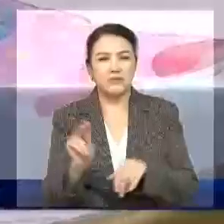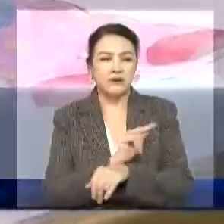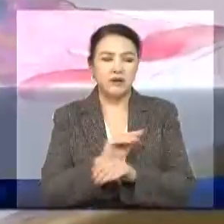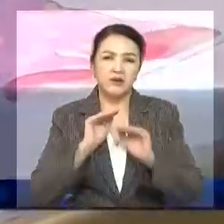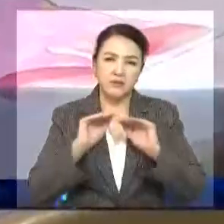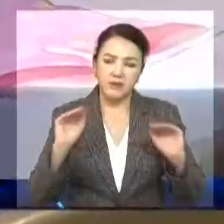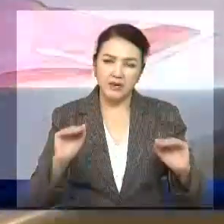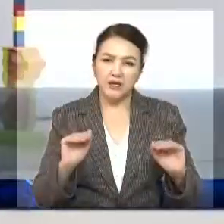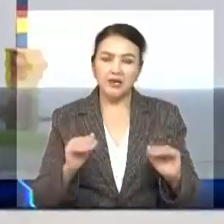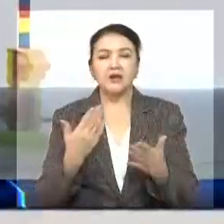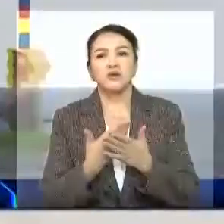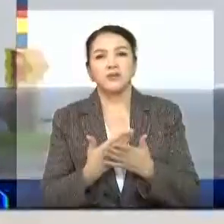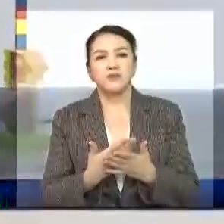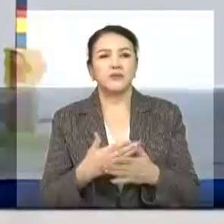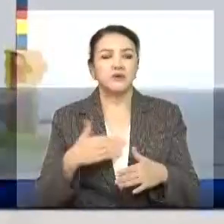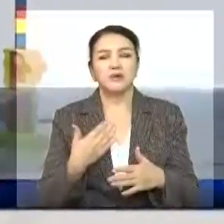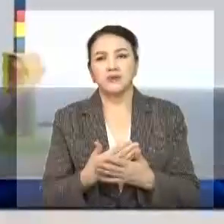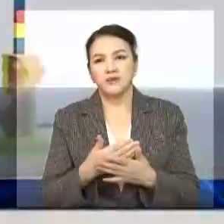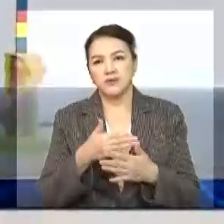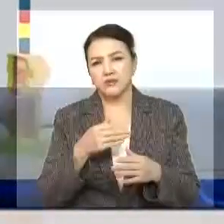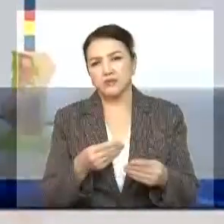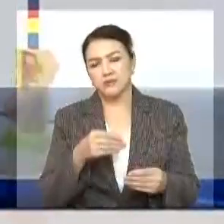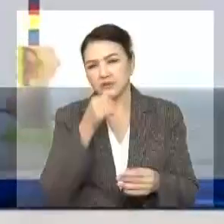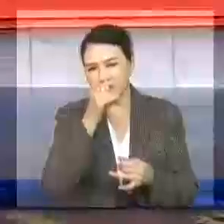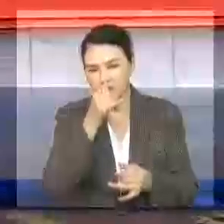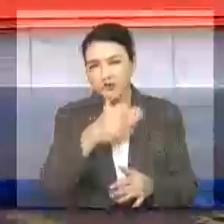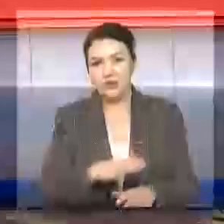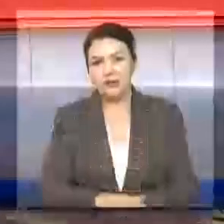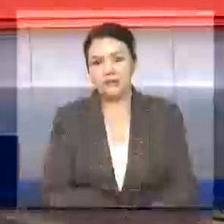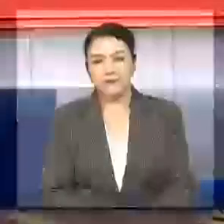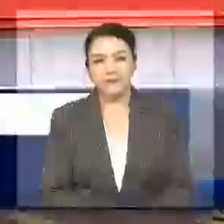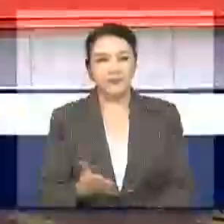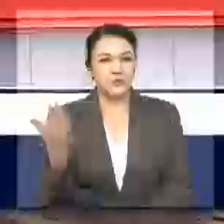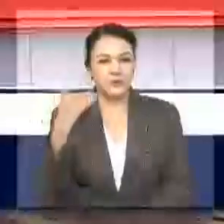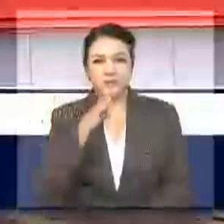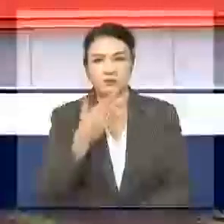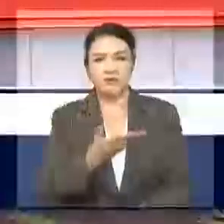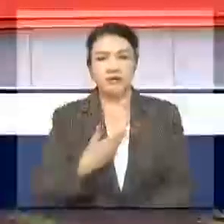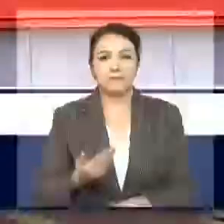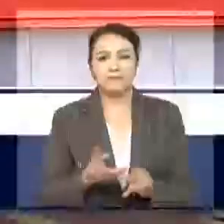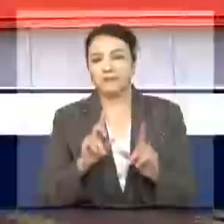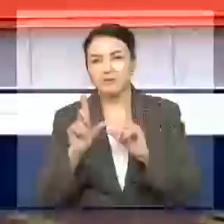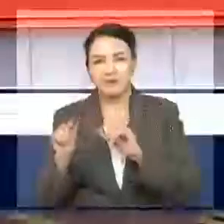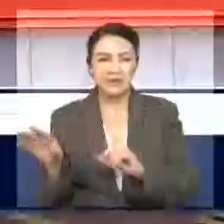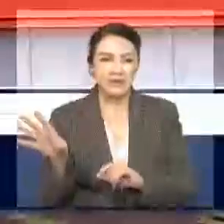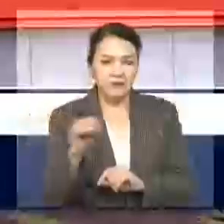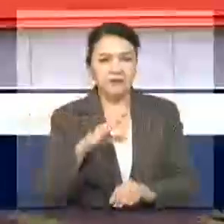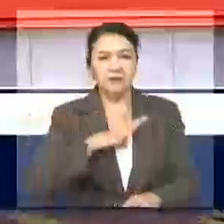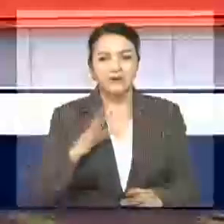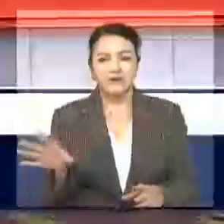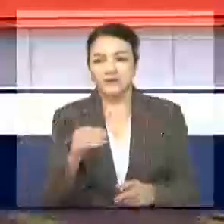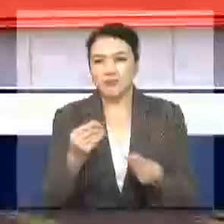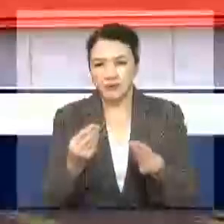шырылдаған ол, жүйкесі де қалтасы да жұқарғанын айтады. Осыған дейінгі уақытта біздің бармаған жеріміз жоқ, бәрі ақылы